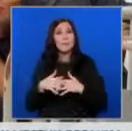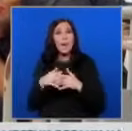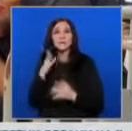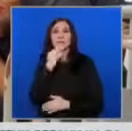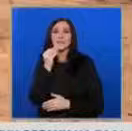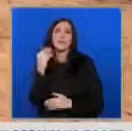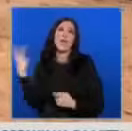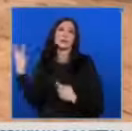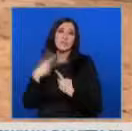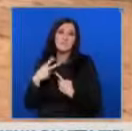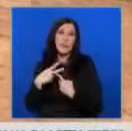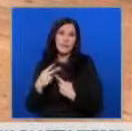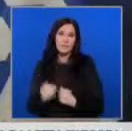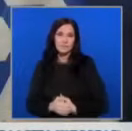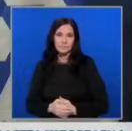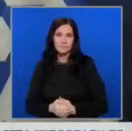израелски медии.